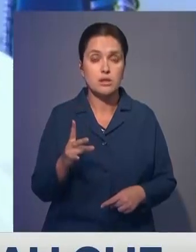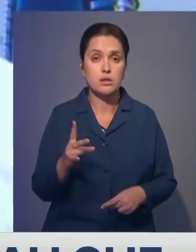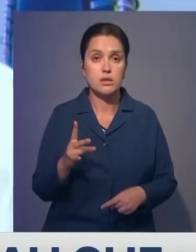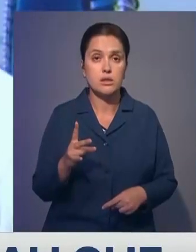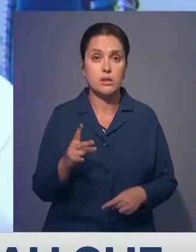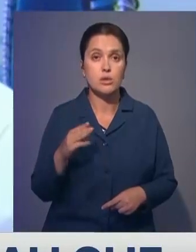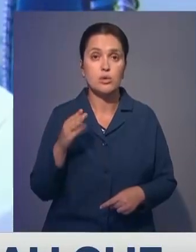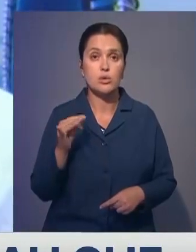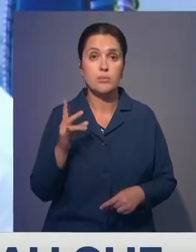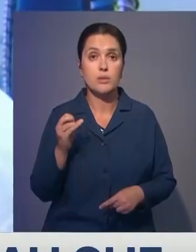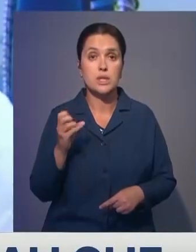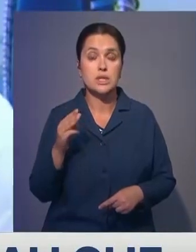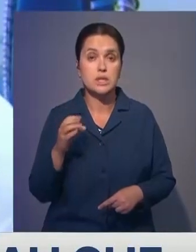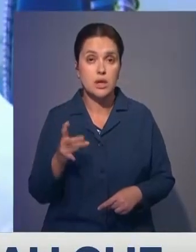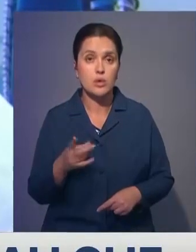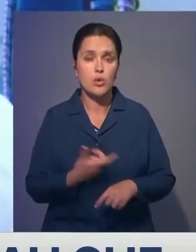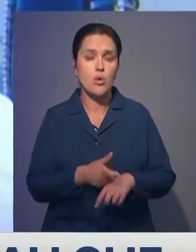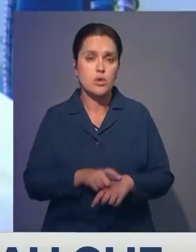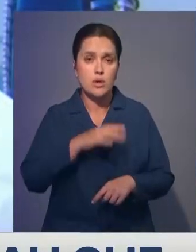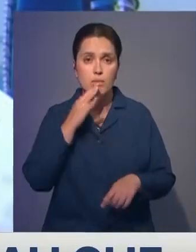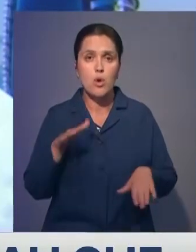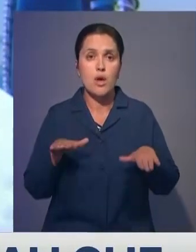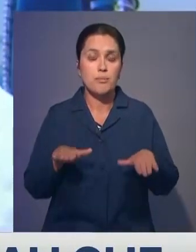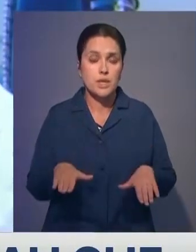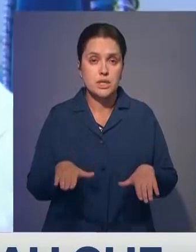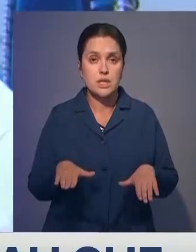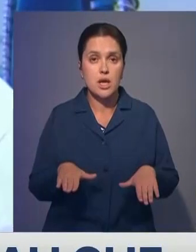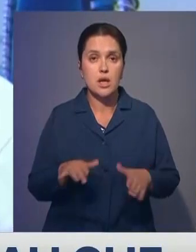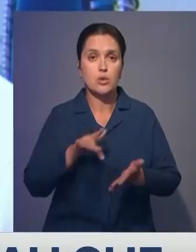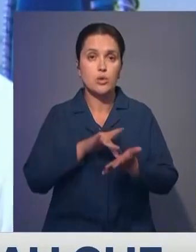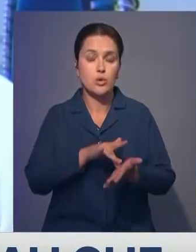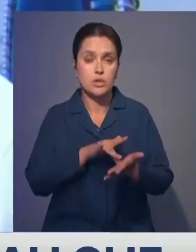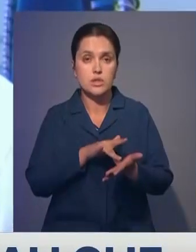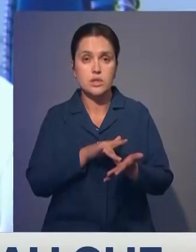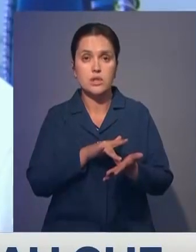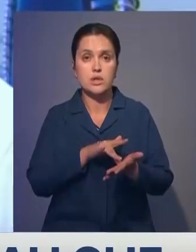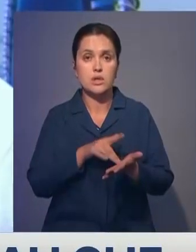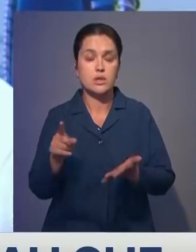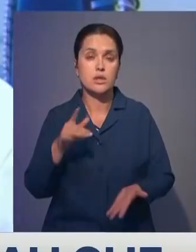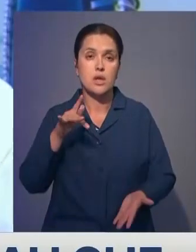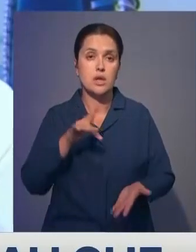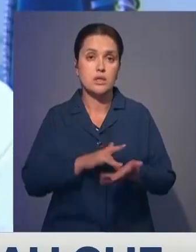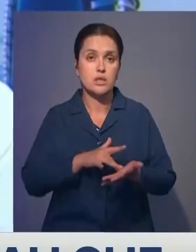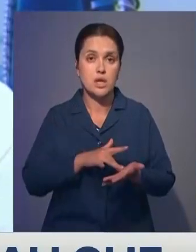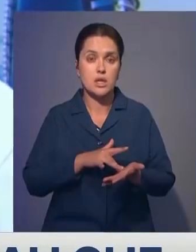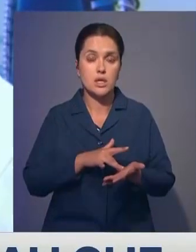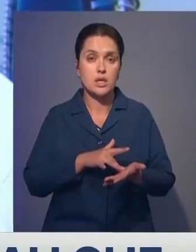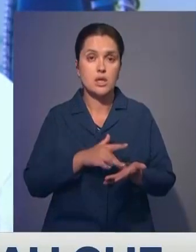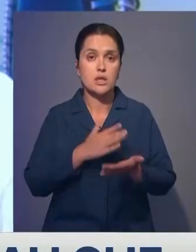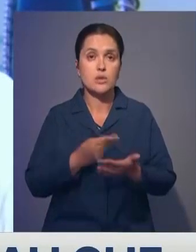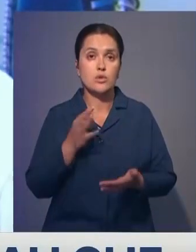говорится, в Туркменистане очень много мест туристических, и он находится в центре шелкового пути,